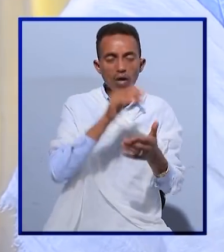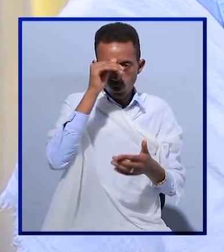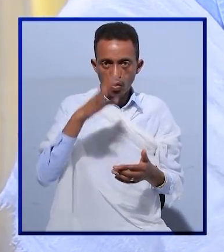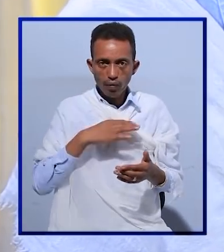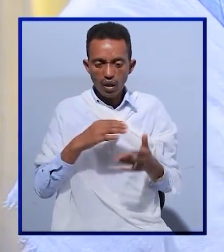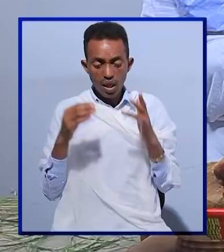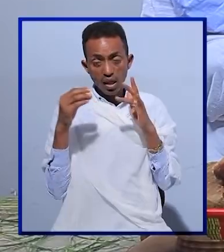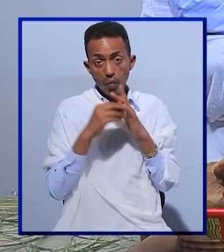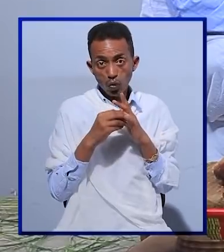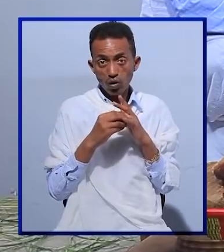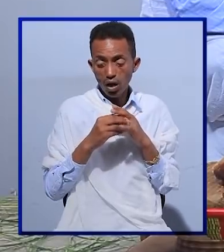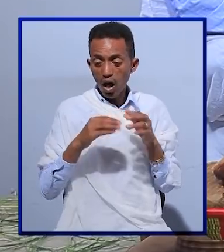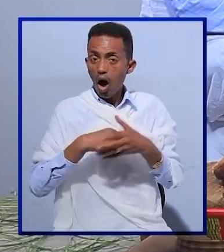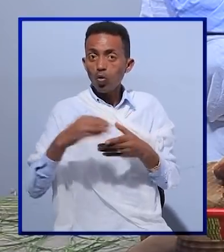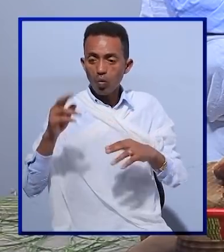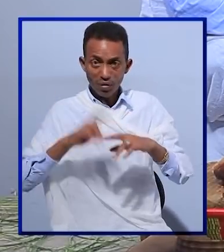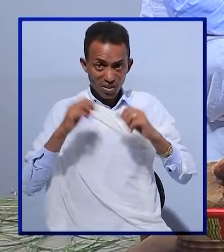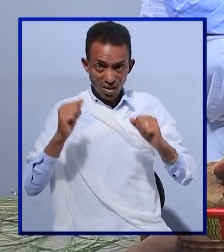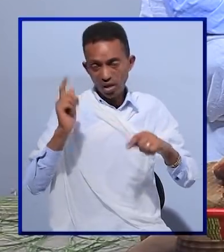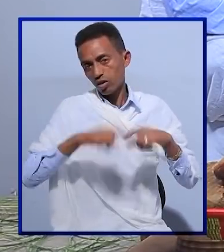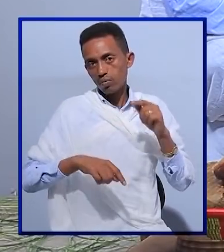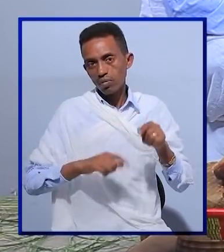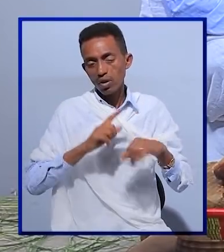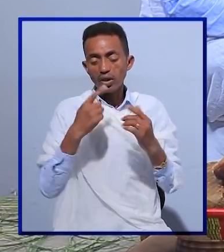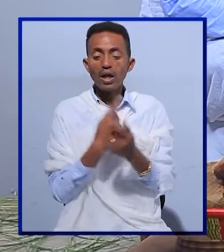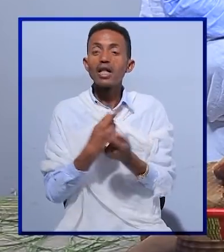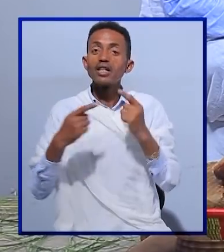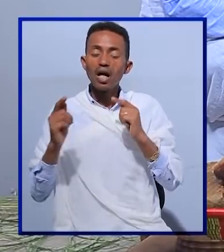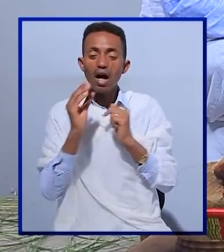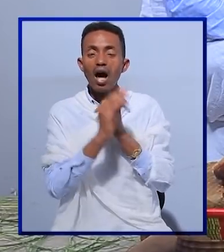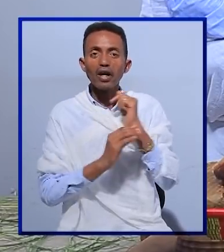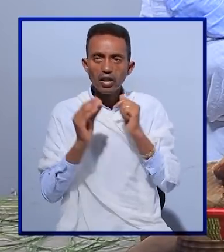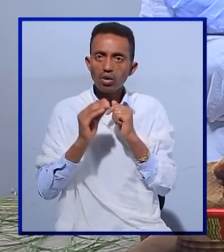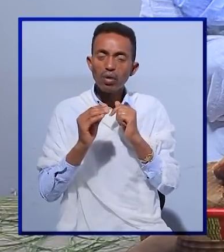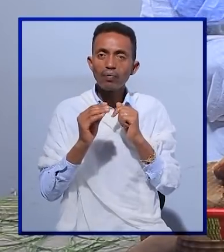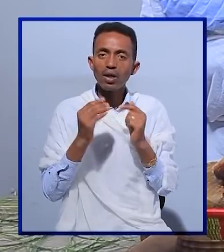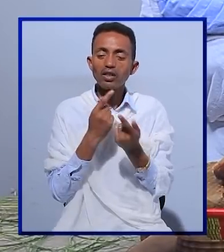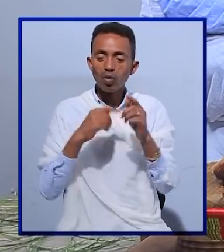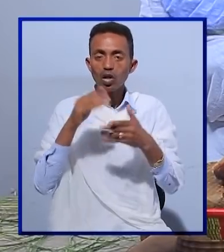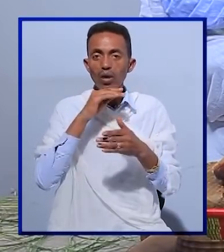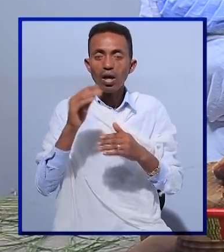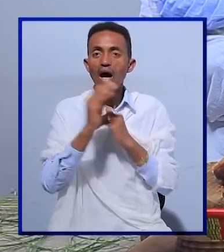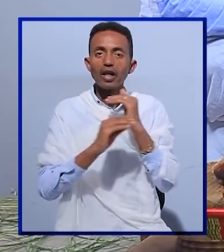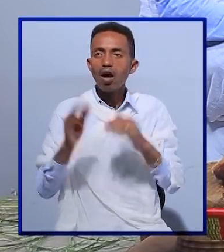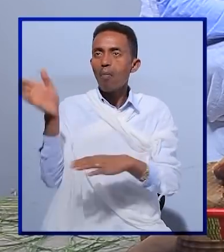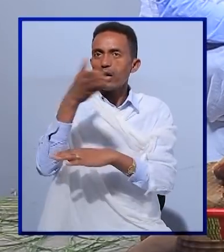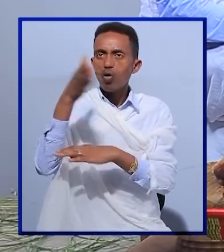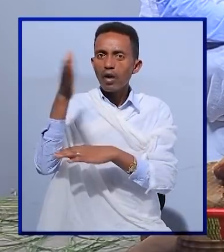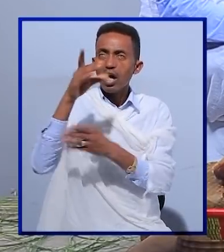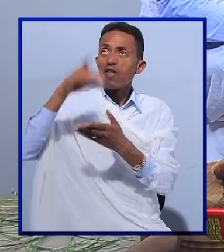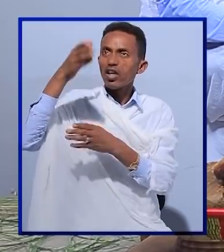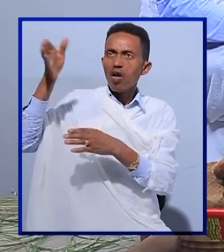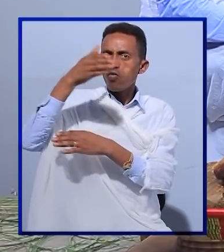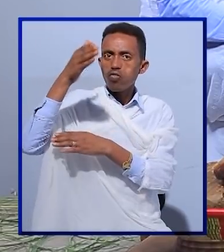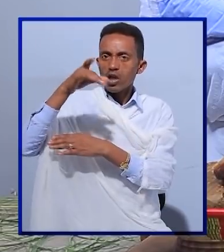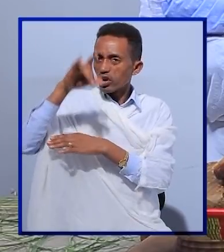ይውላል? ያገባ ሰው የትዳር ቀለበቱን አውልቆ አይቆይም አይደለም? ነፃ የወጣች ሀገር ባንድራዋን ከፍ አድርጋ